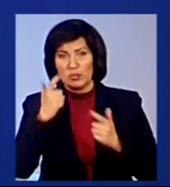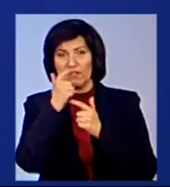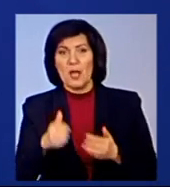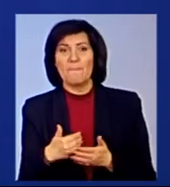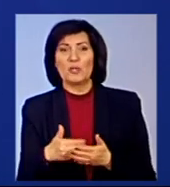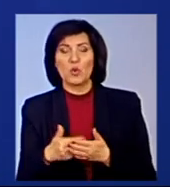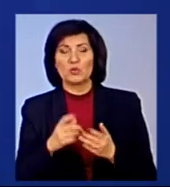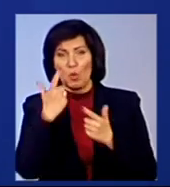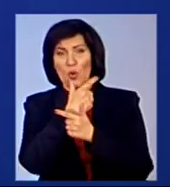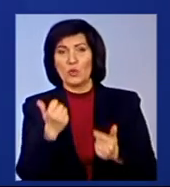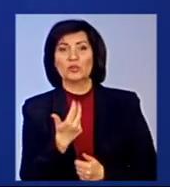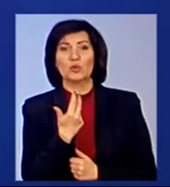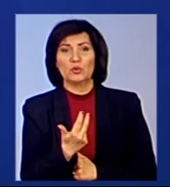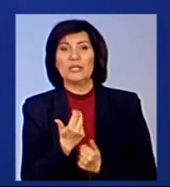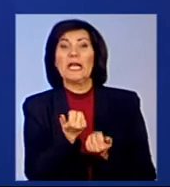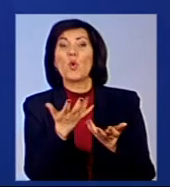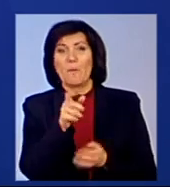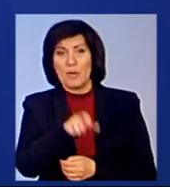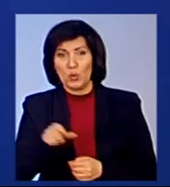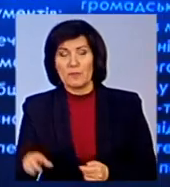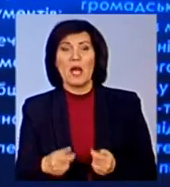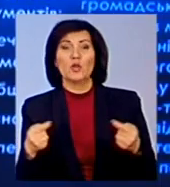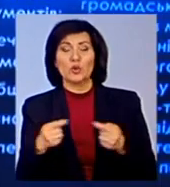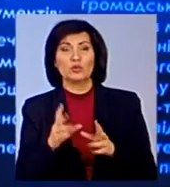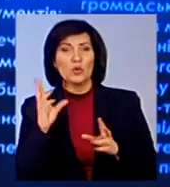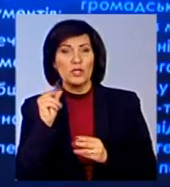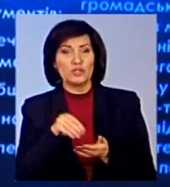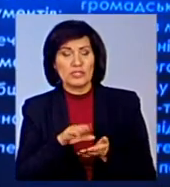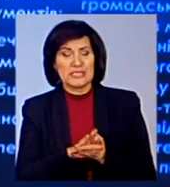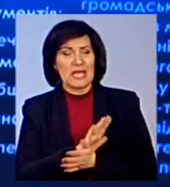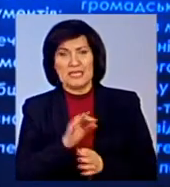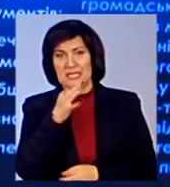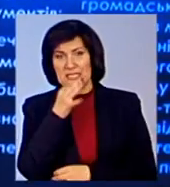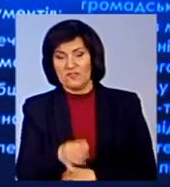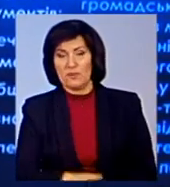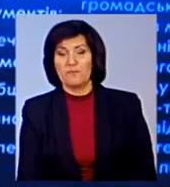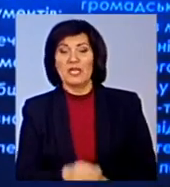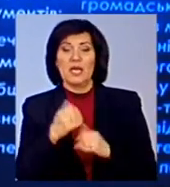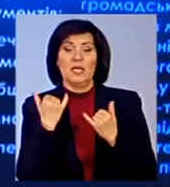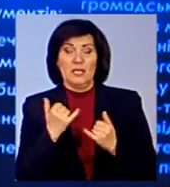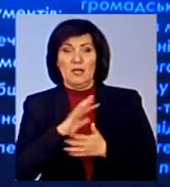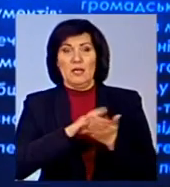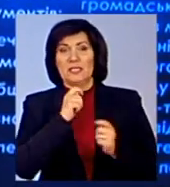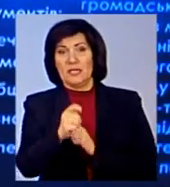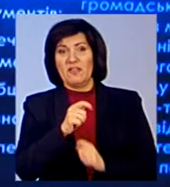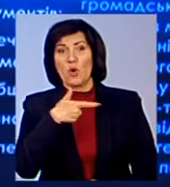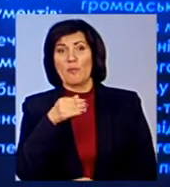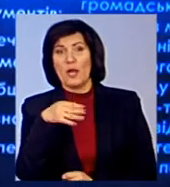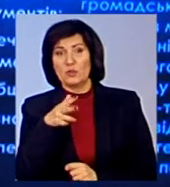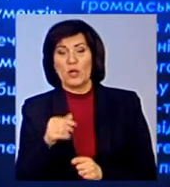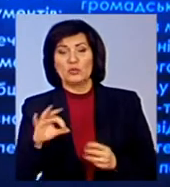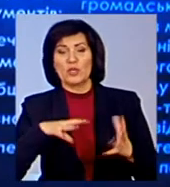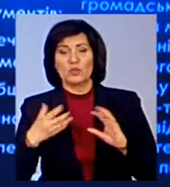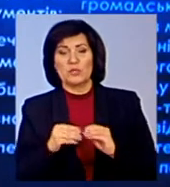оголошено кільком людям, точного числа не називають. І в ці хвилини в Генпрокуратурі триває брифінг Сергія Горбатюка щодо